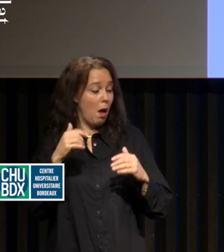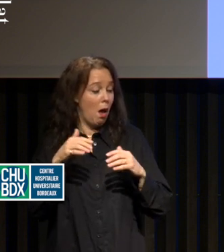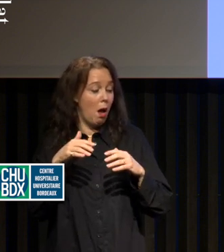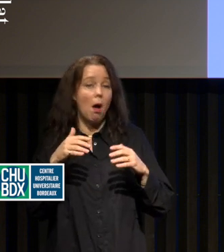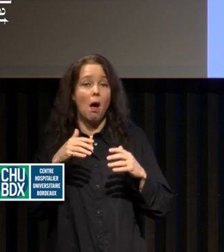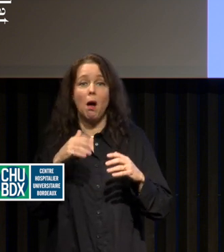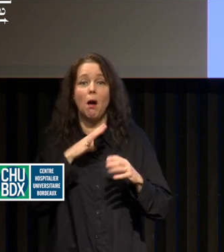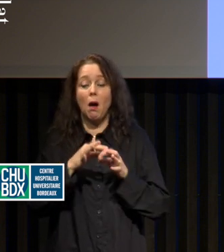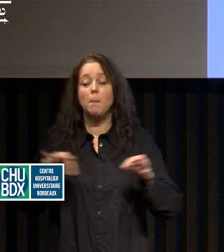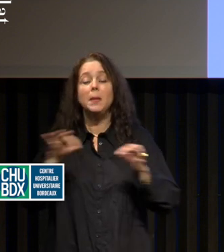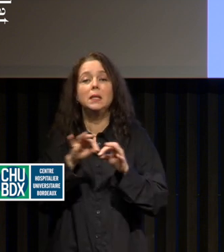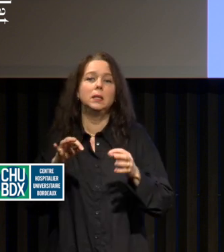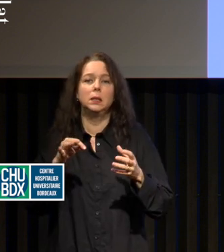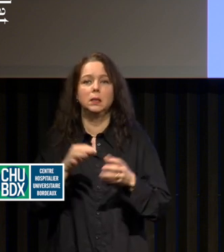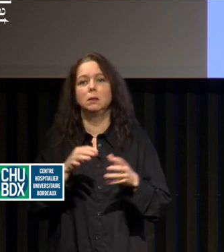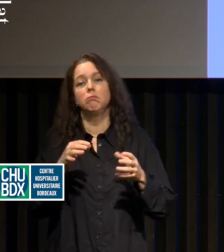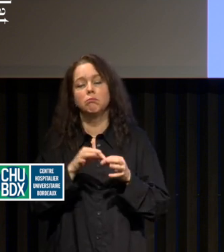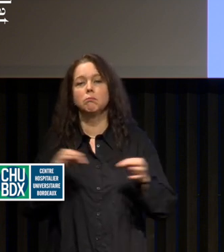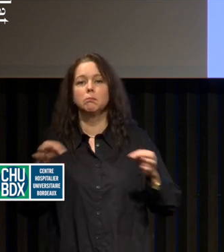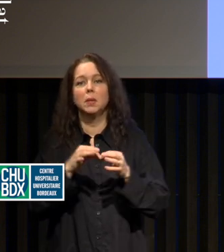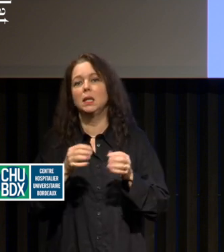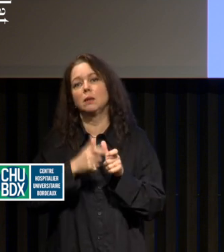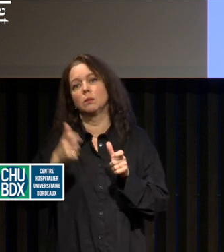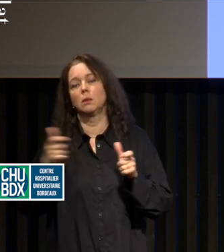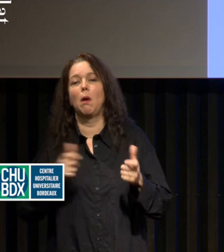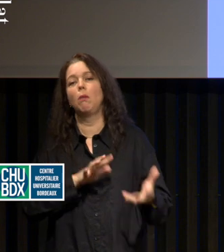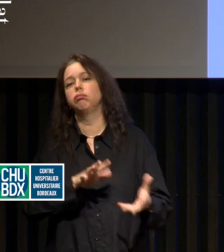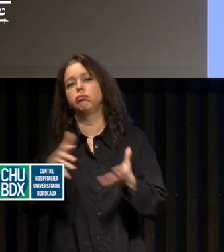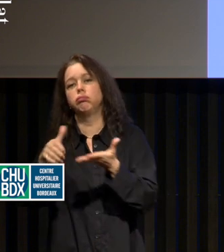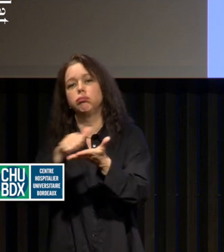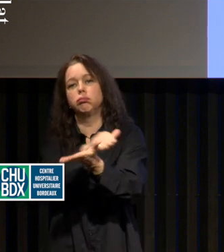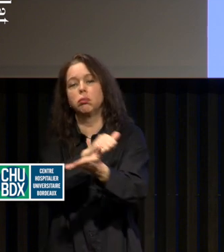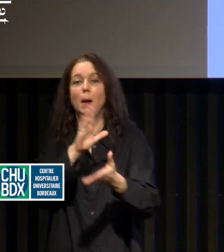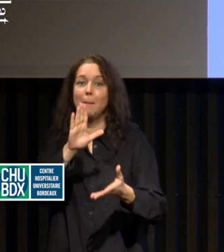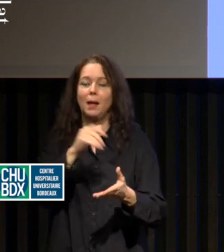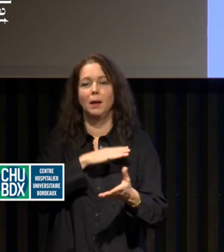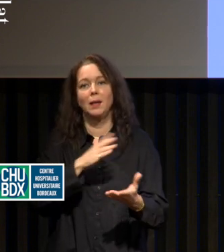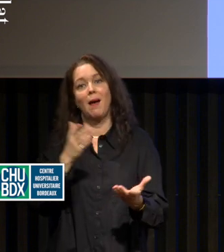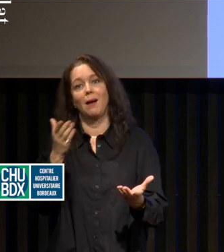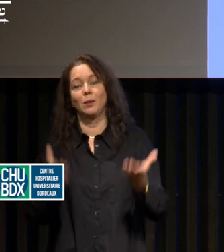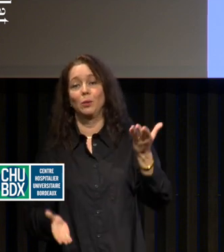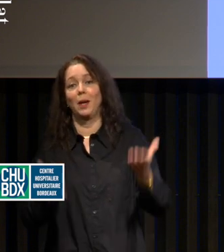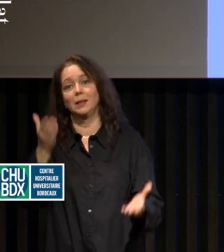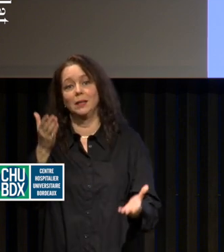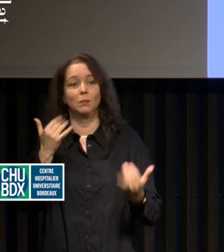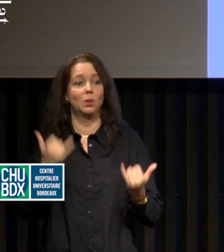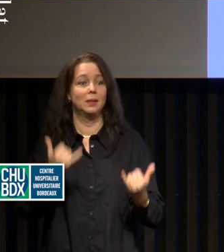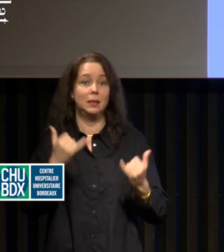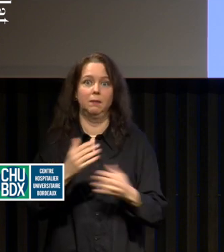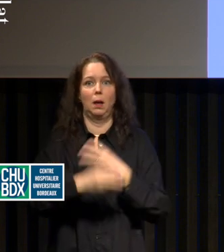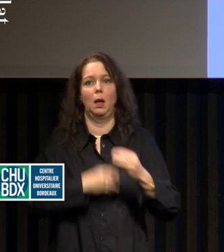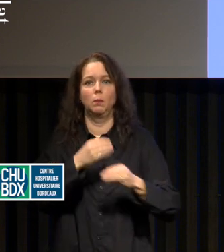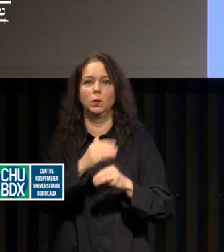pays développés. Mais ça a également une contrepartie, puisqu'il y a peut-être, dans ce monde hyper-hygiénique dans lequel nous